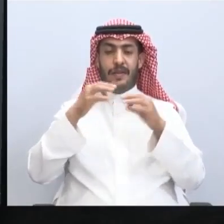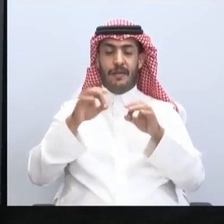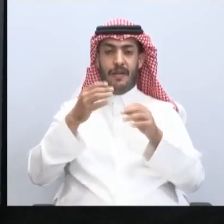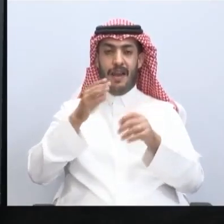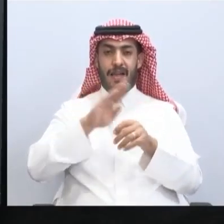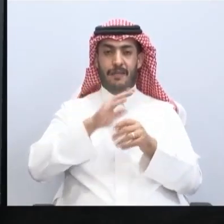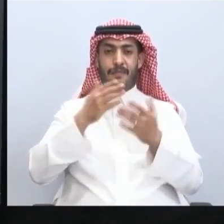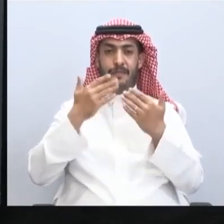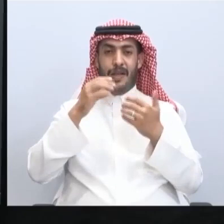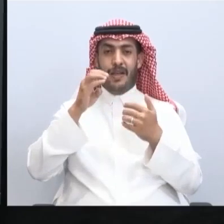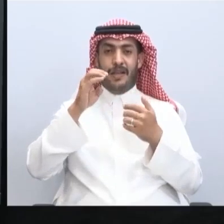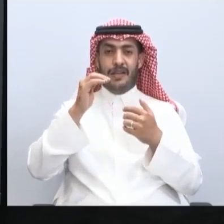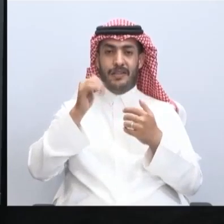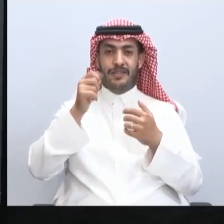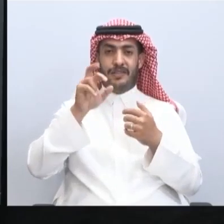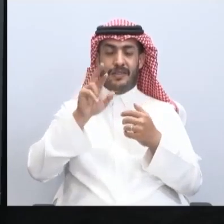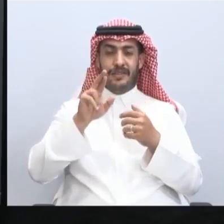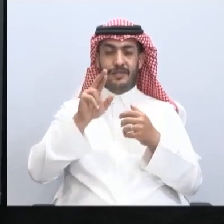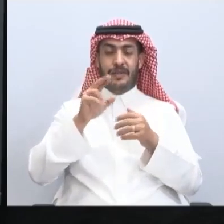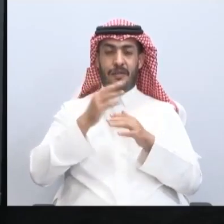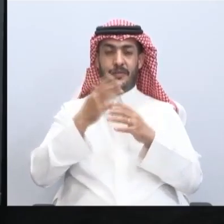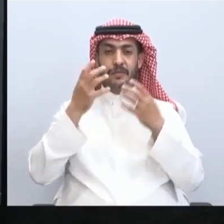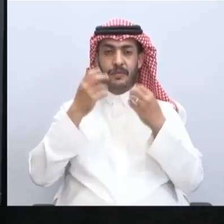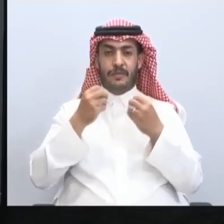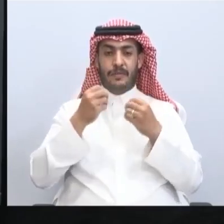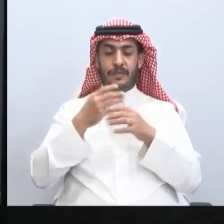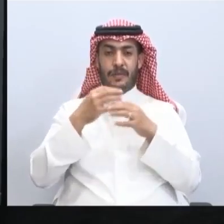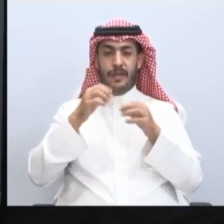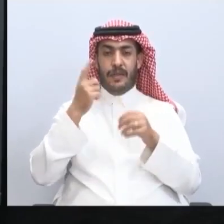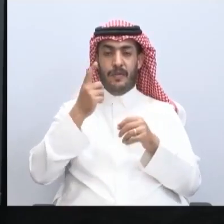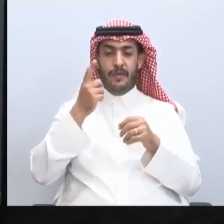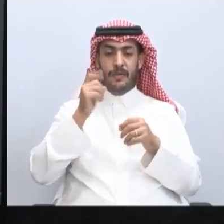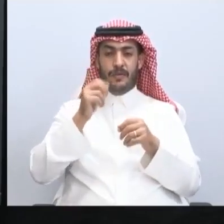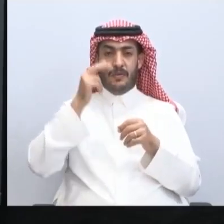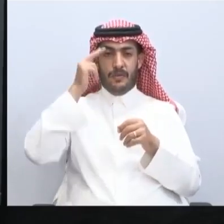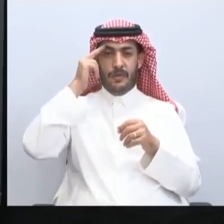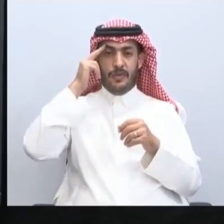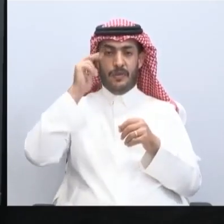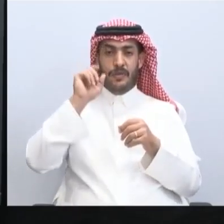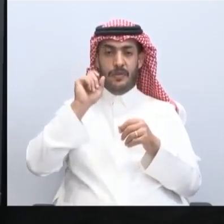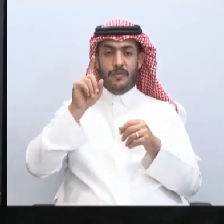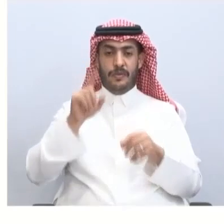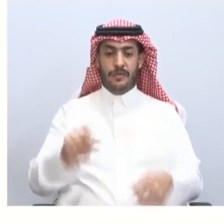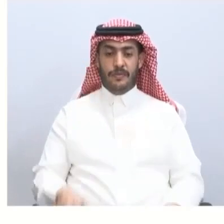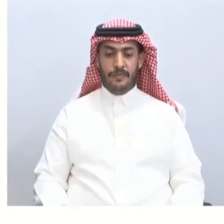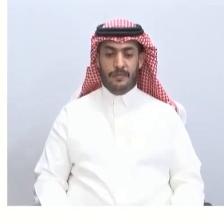وبسطه وما وجده من استقرار وامن من الدوله السعوديه